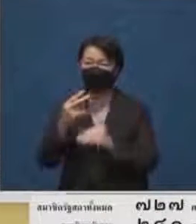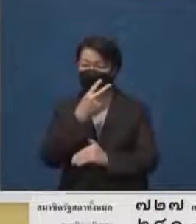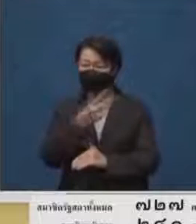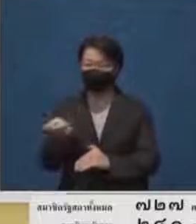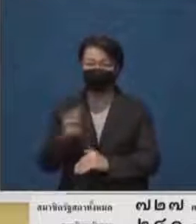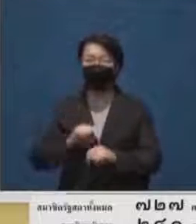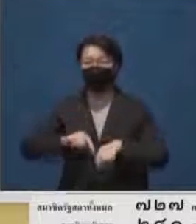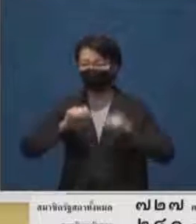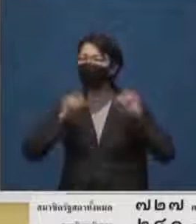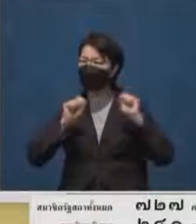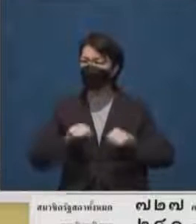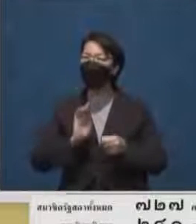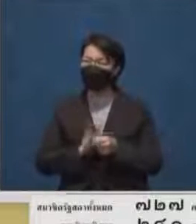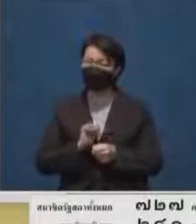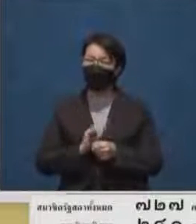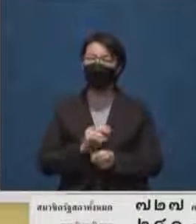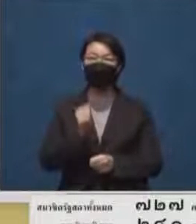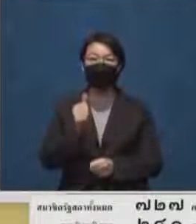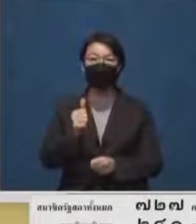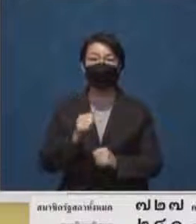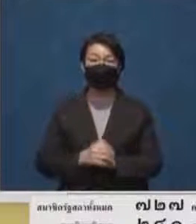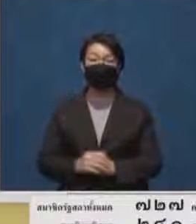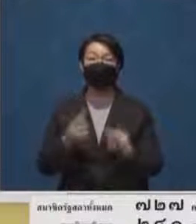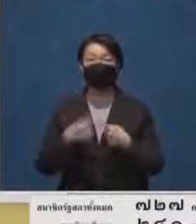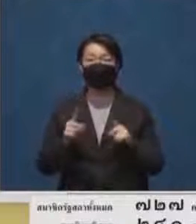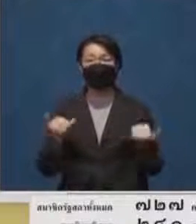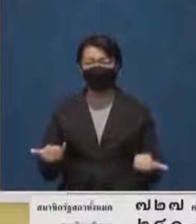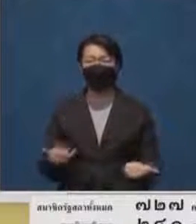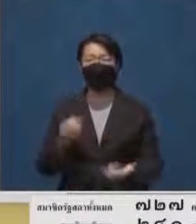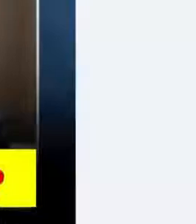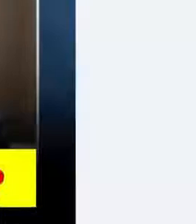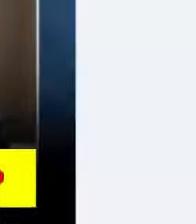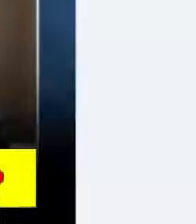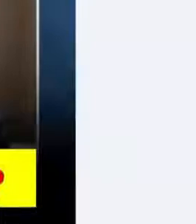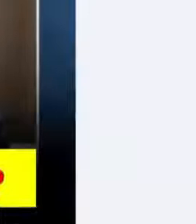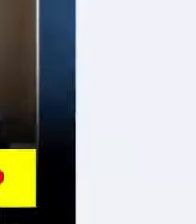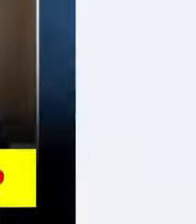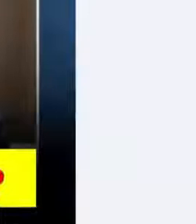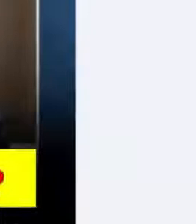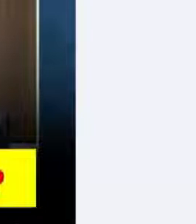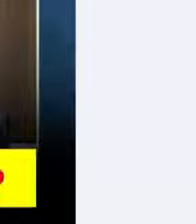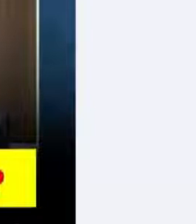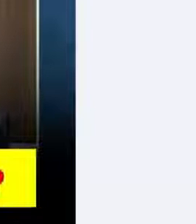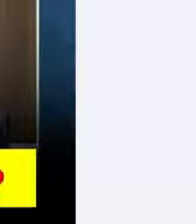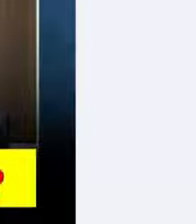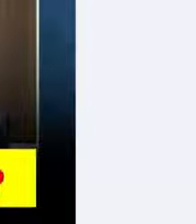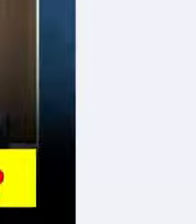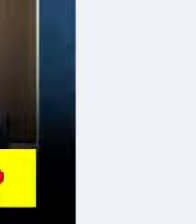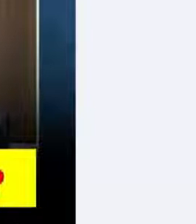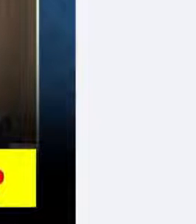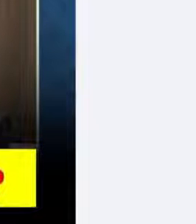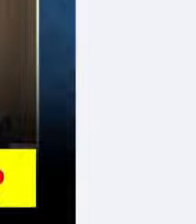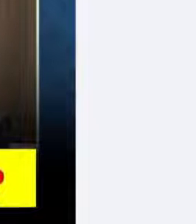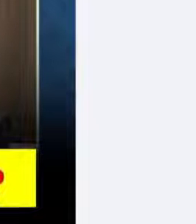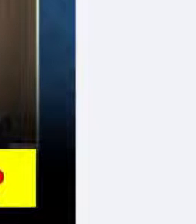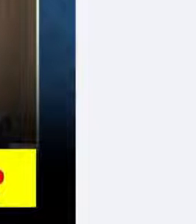ตอบโต้นะครับก็บอกว่ามันไม่น่าจะผ่านไปได้นะครับคุณหมอเจตนั้นบอกว่าพูดกันดีๆก็ได้นะครับมาขอเสียงให้เขา